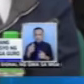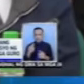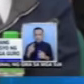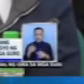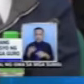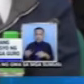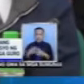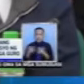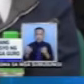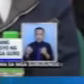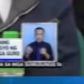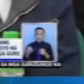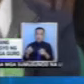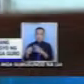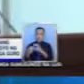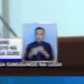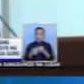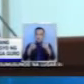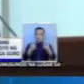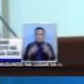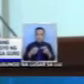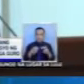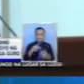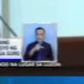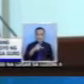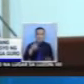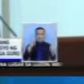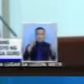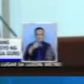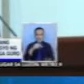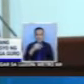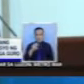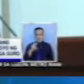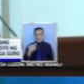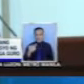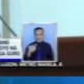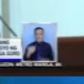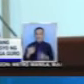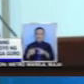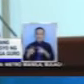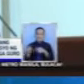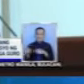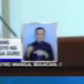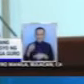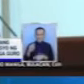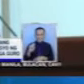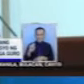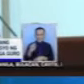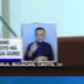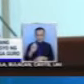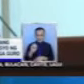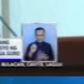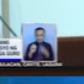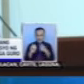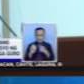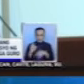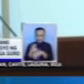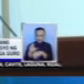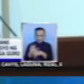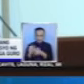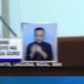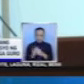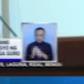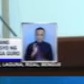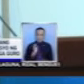noon sa formerly controversy. Pero kukonsultahin daw muna ni Tolentino ang kanyang mga kasamahan sa komite.